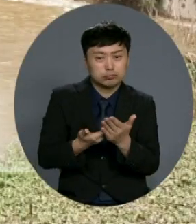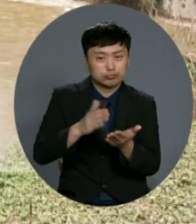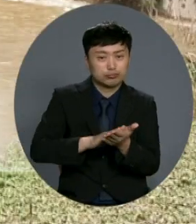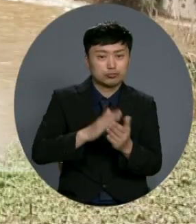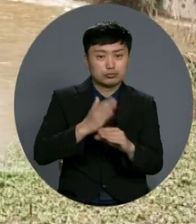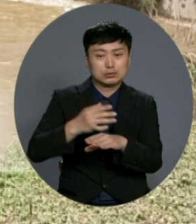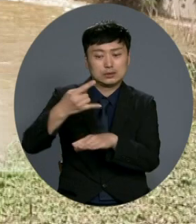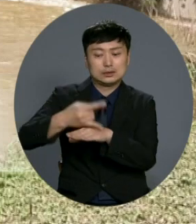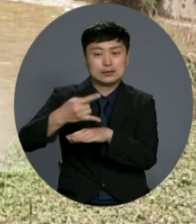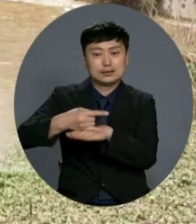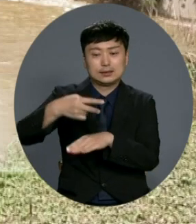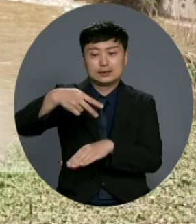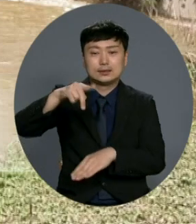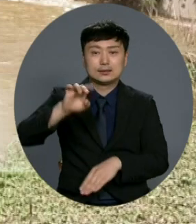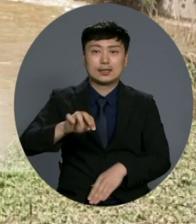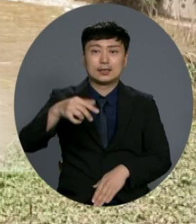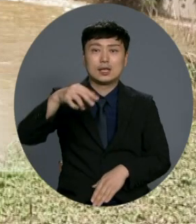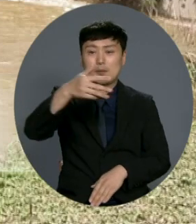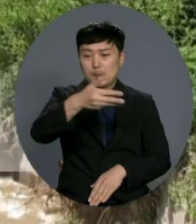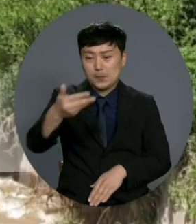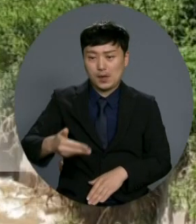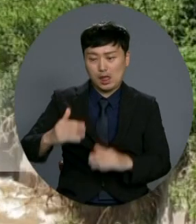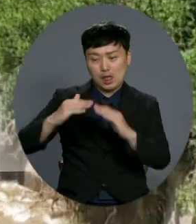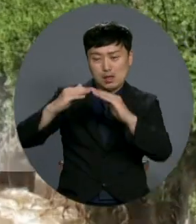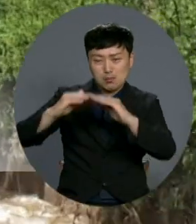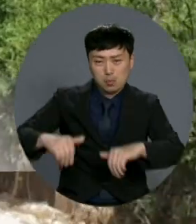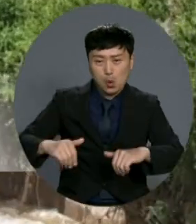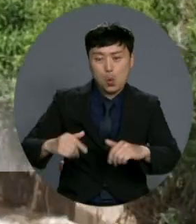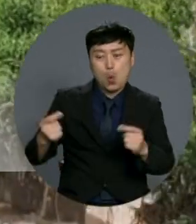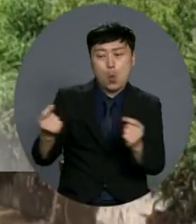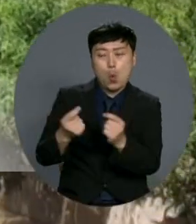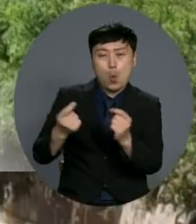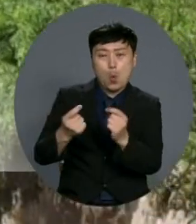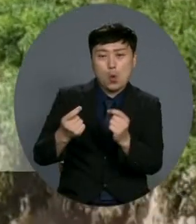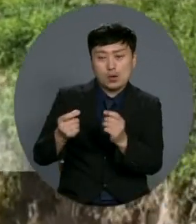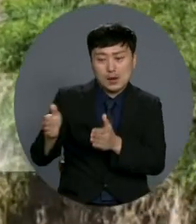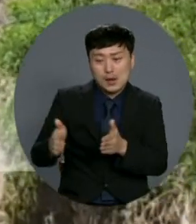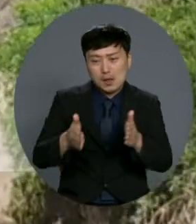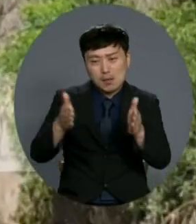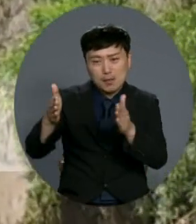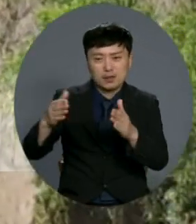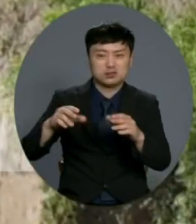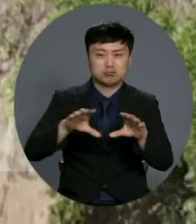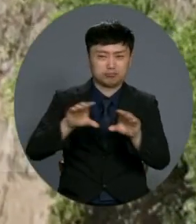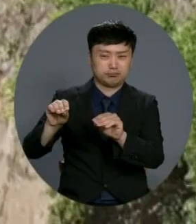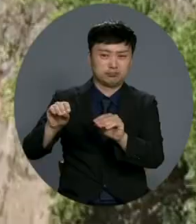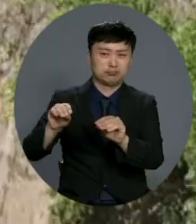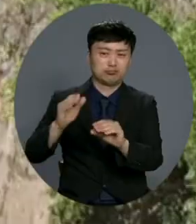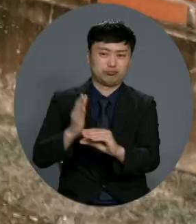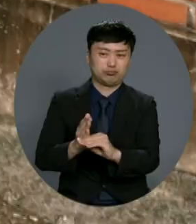의성군 춘산면에서는 쌍계천의 제방이 유실돼 인접한 농어촌 도로 한 곳이 통제되고 있습니다.